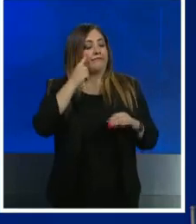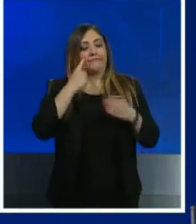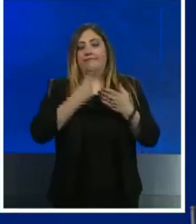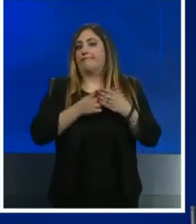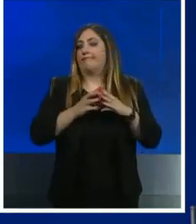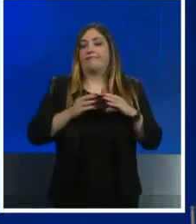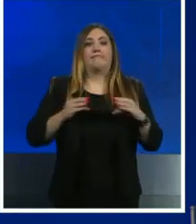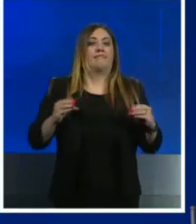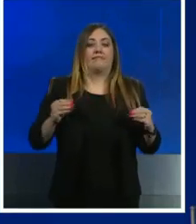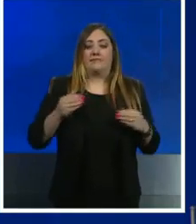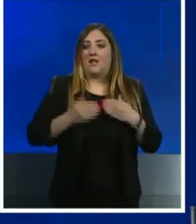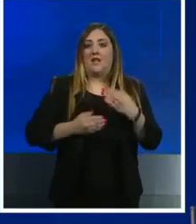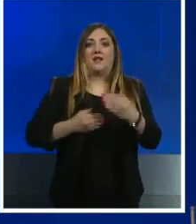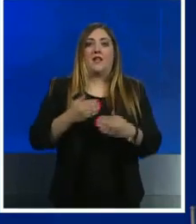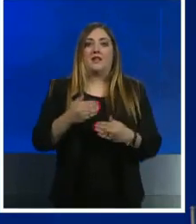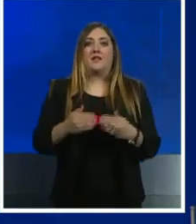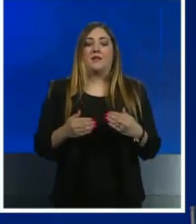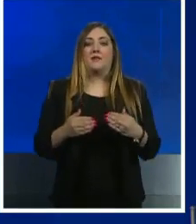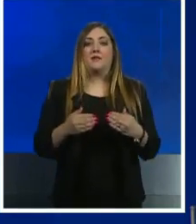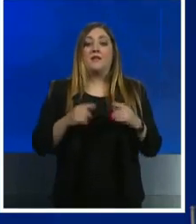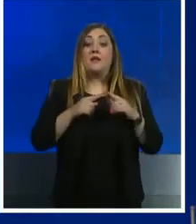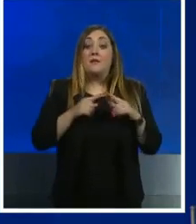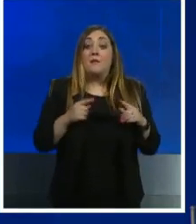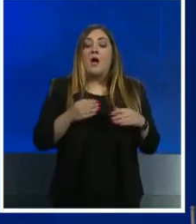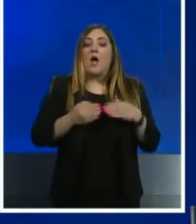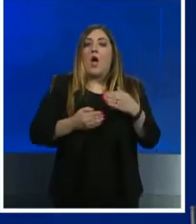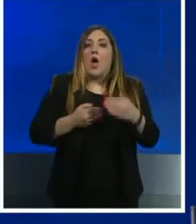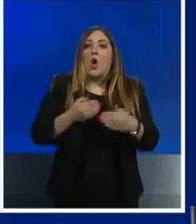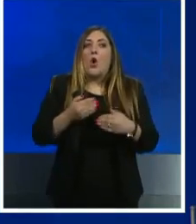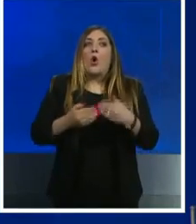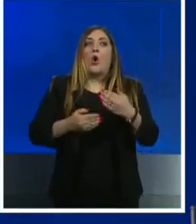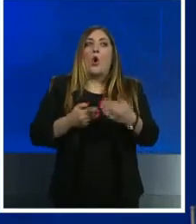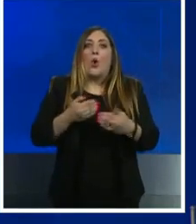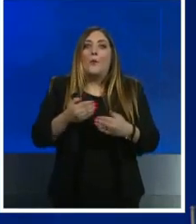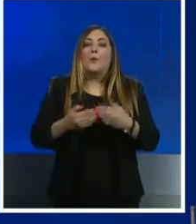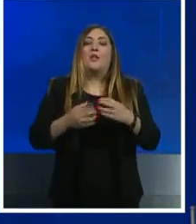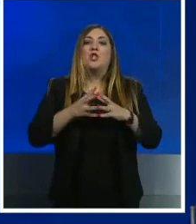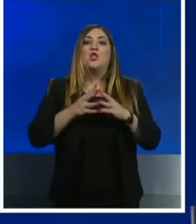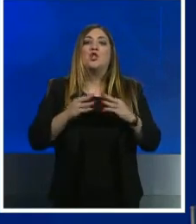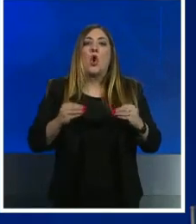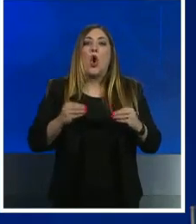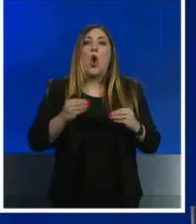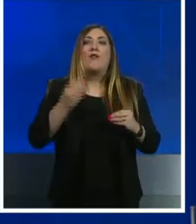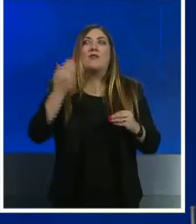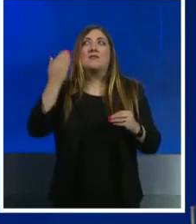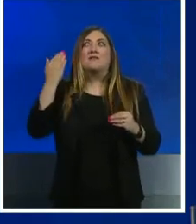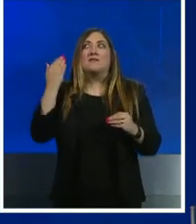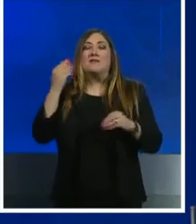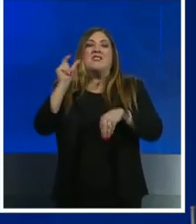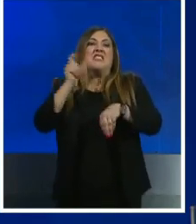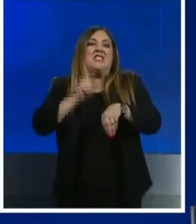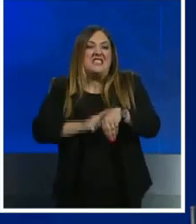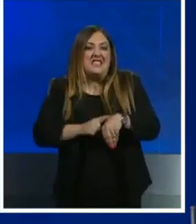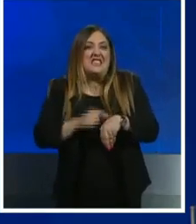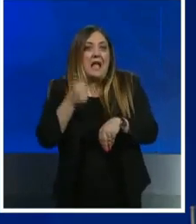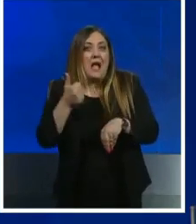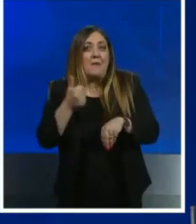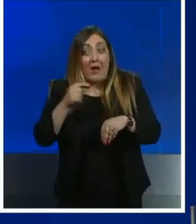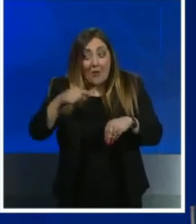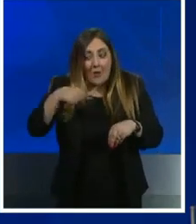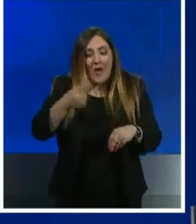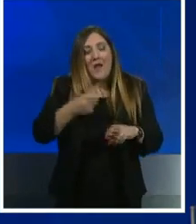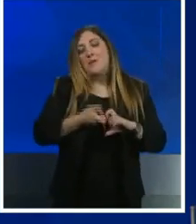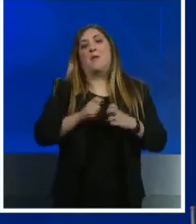soluzzjoni dejjiema għalija imma baqgħet miexja fuq soluzzjonijiet tal-moment. U din sa